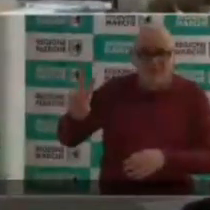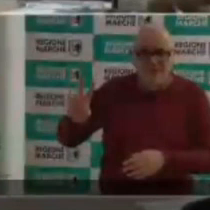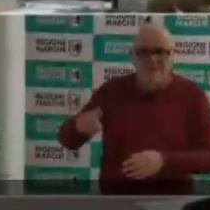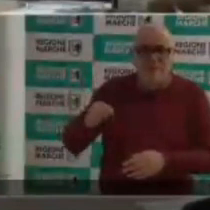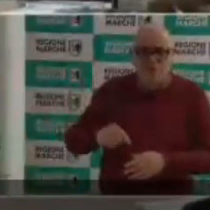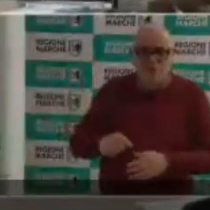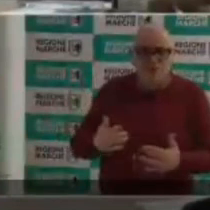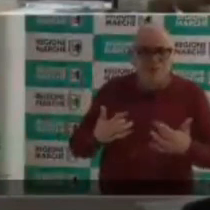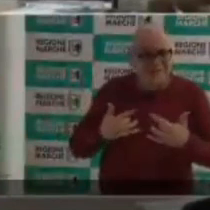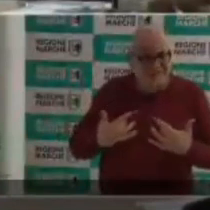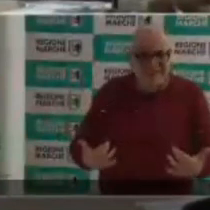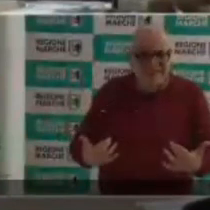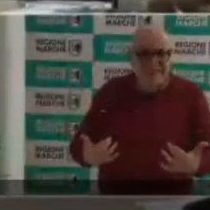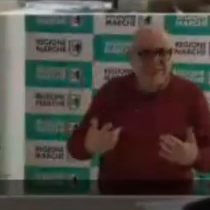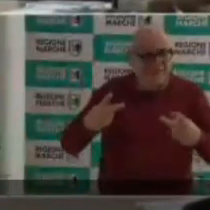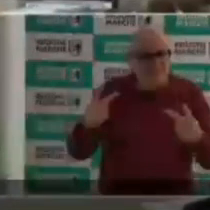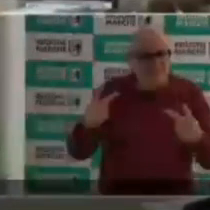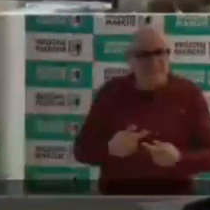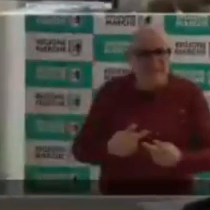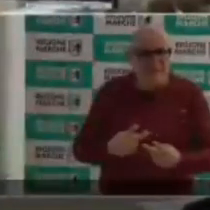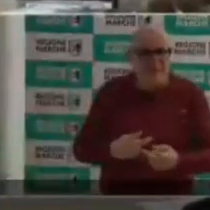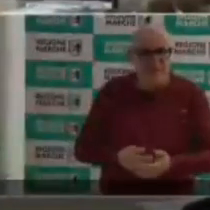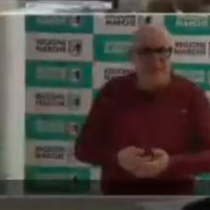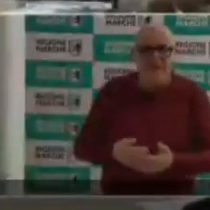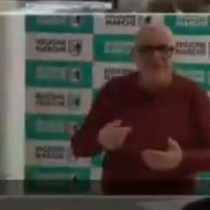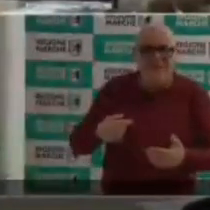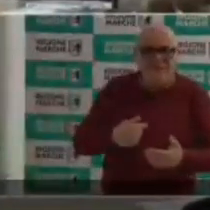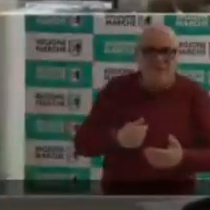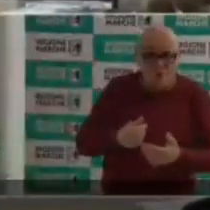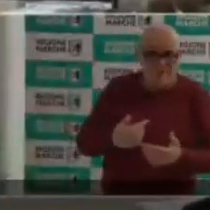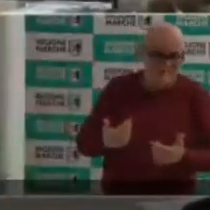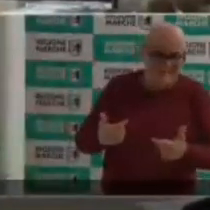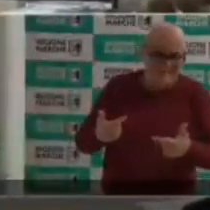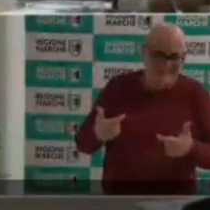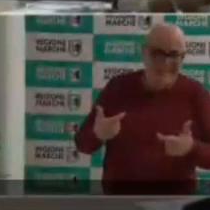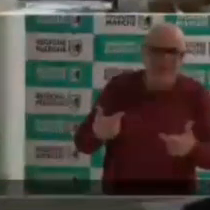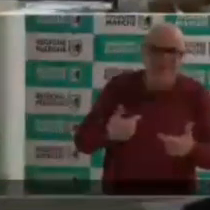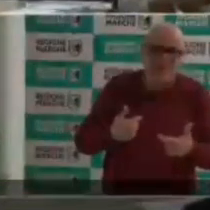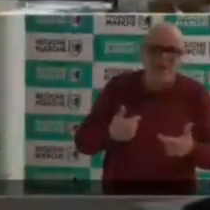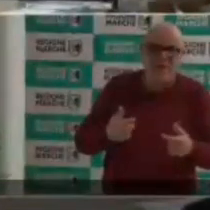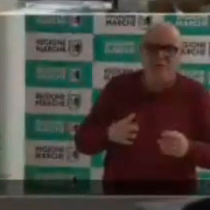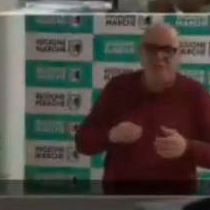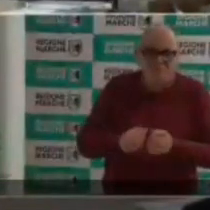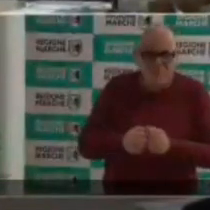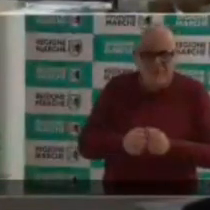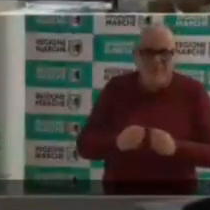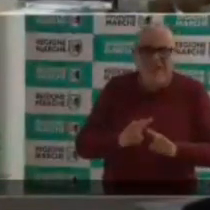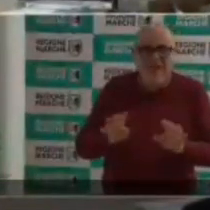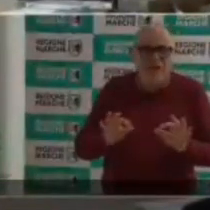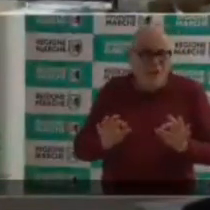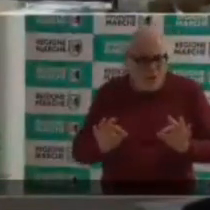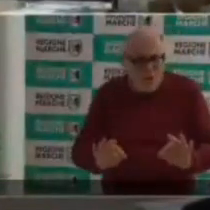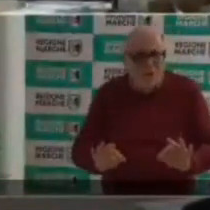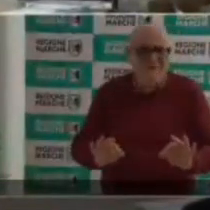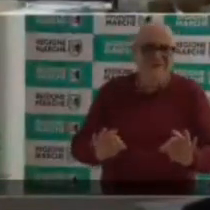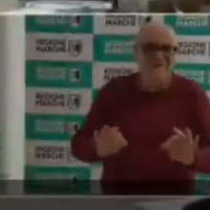Ringraziamento veramente agli uffici, perché noi senza uffici non gliela facciamo, perché è ovvio che sotto Covid qualche problemino c'è, l'ha detto bene Diego, no? È